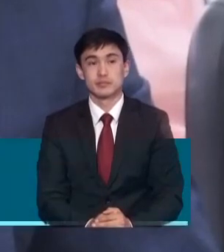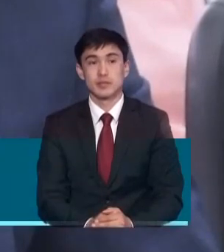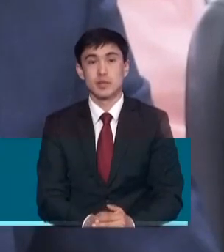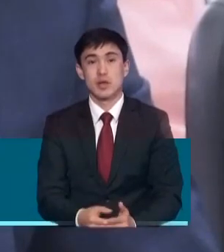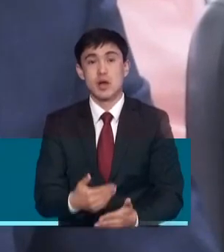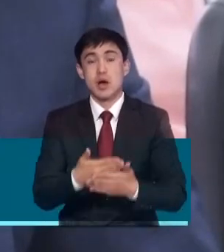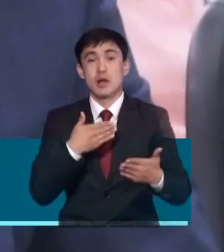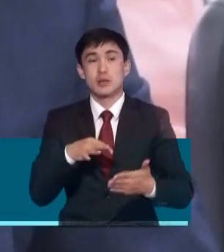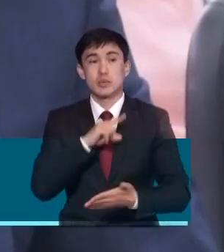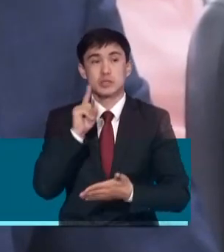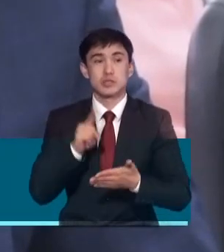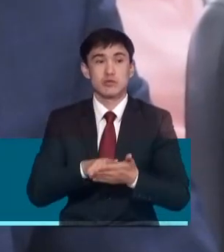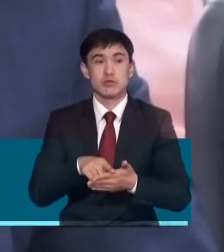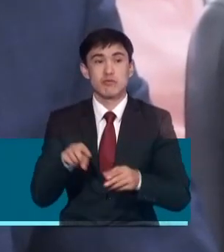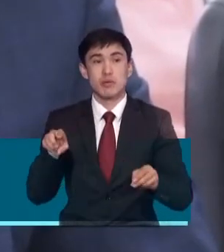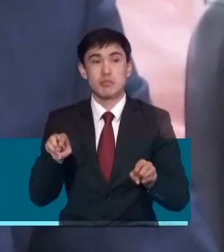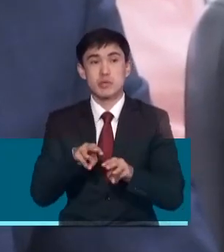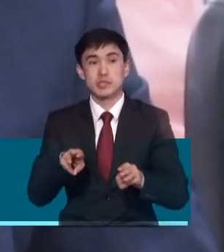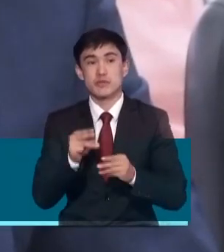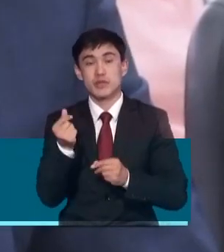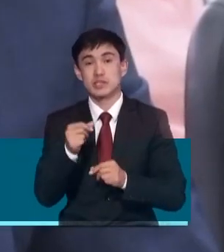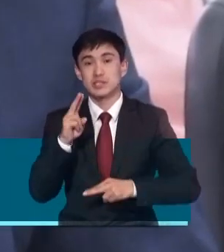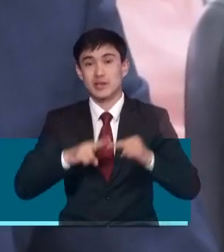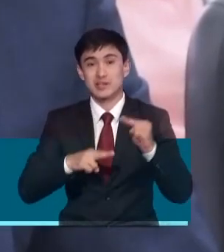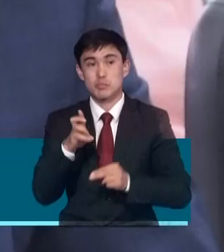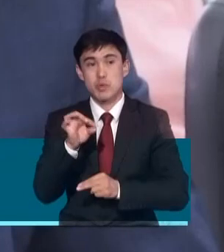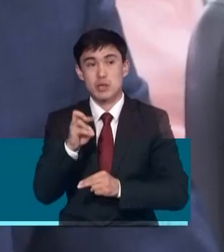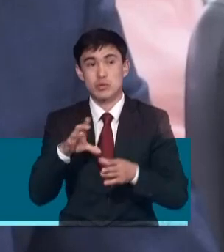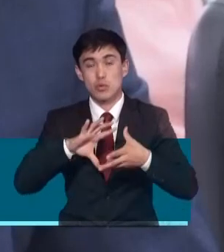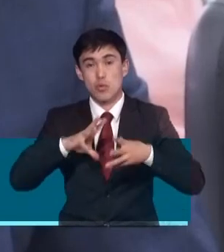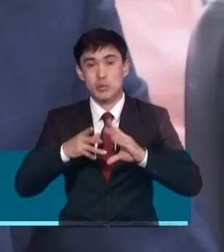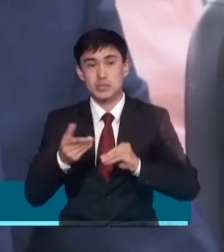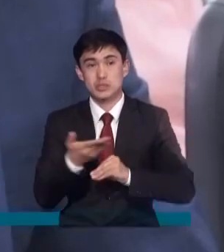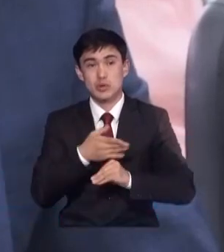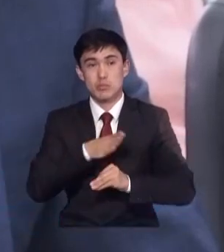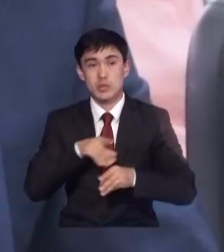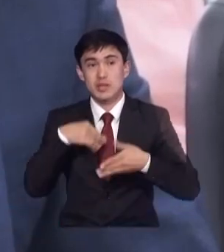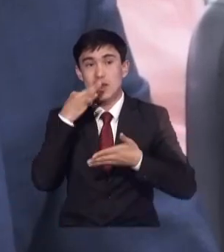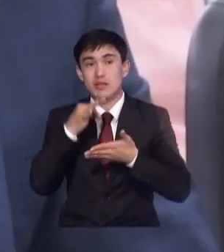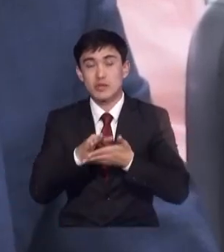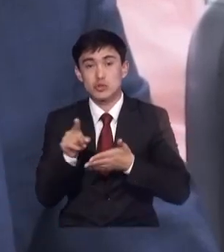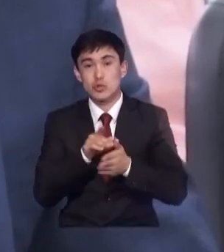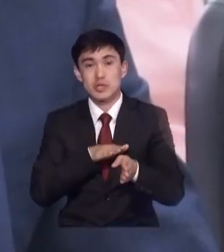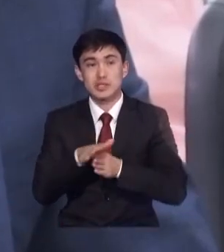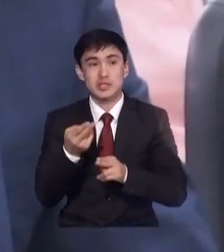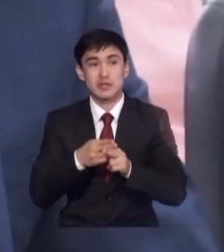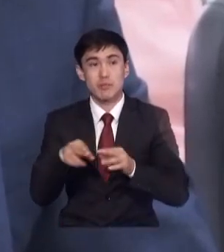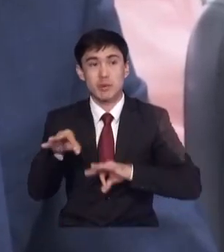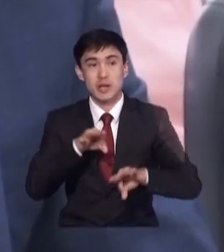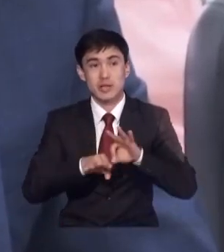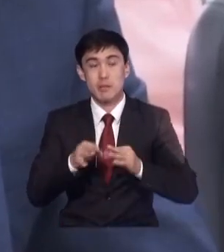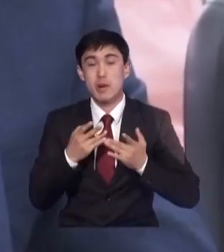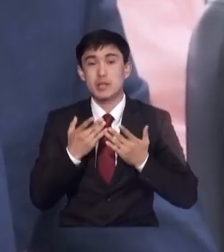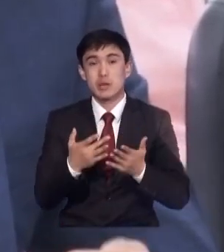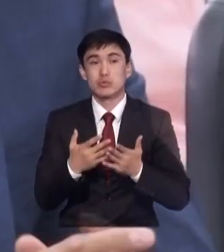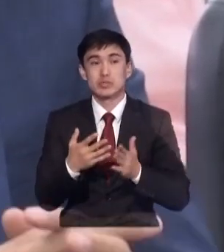Ранее мы задавали вопрос министру финансов о строительстве биатлонного комплекса, на что нам был дан ответ, что на реализацию этого проекта